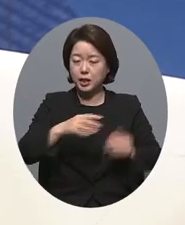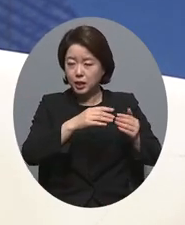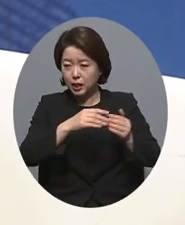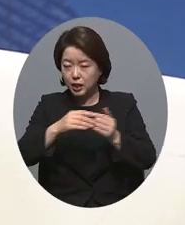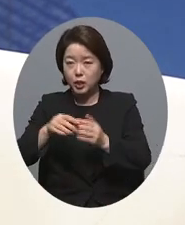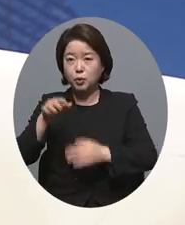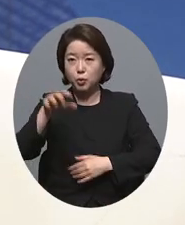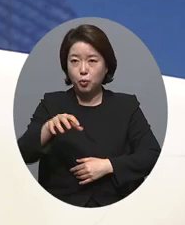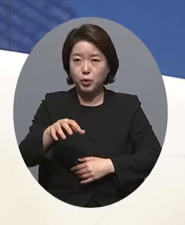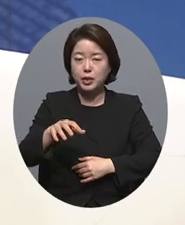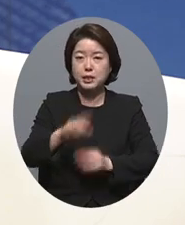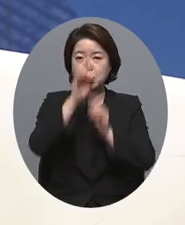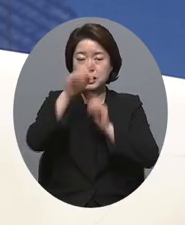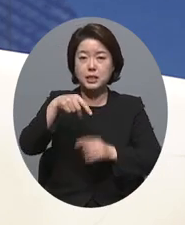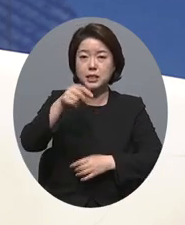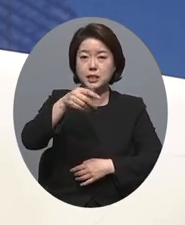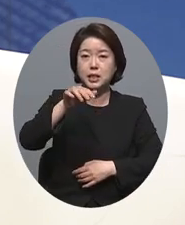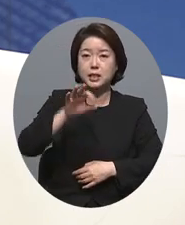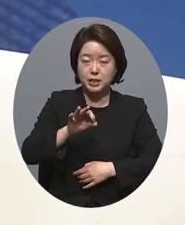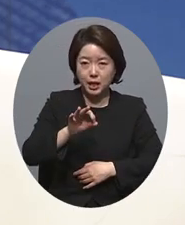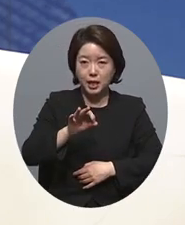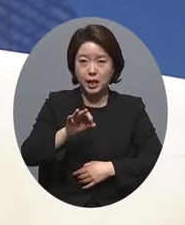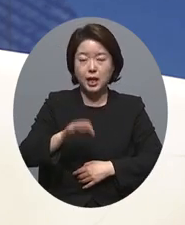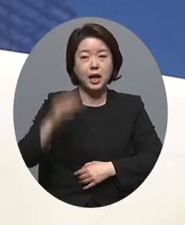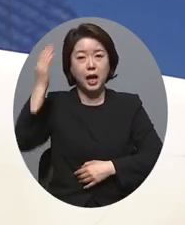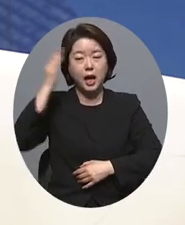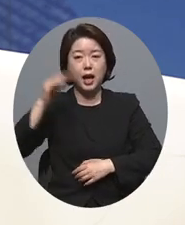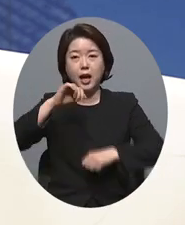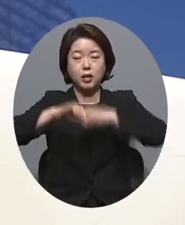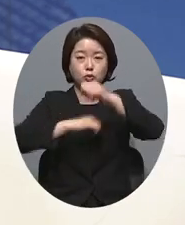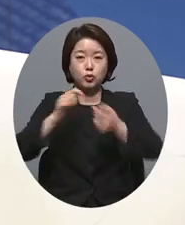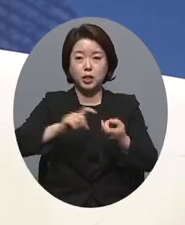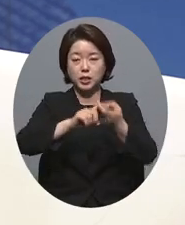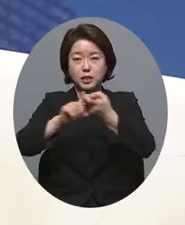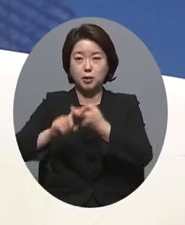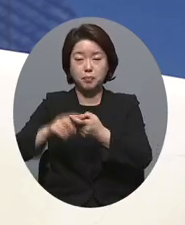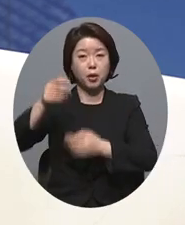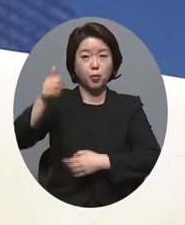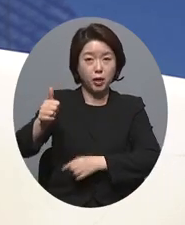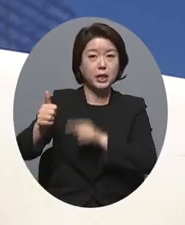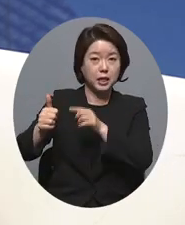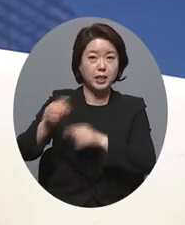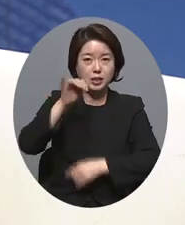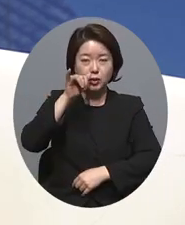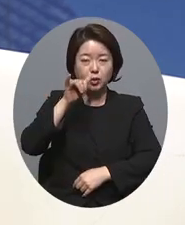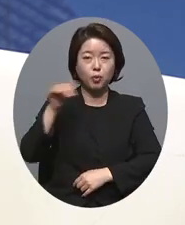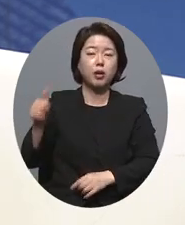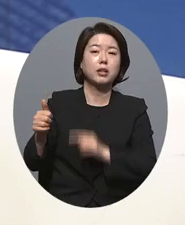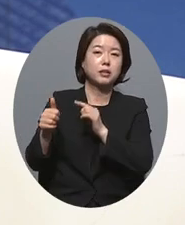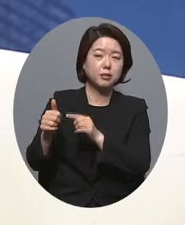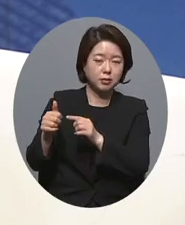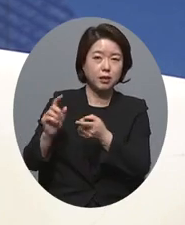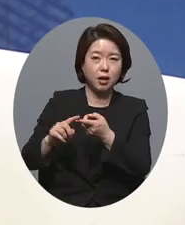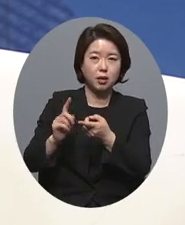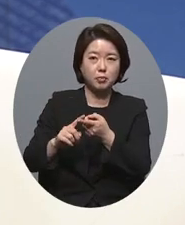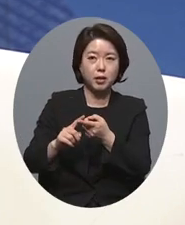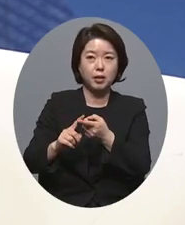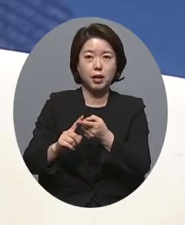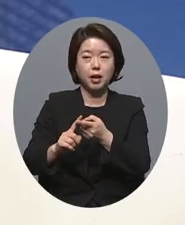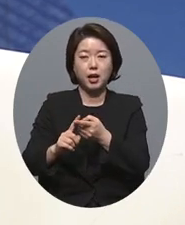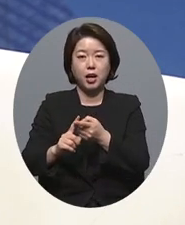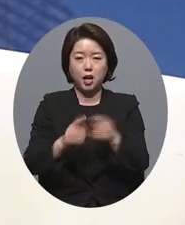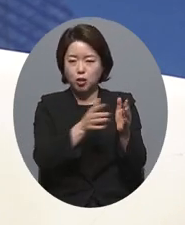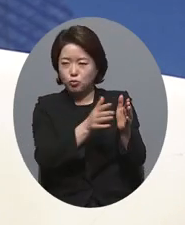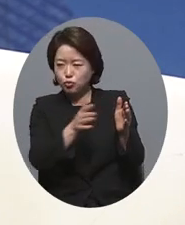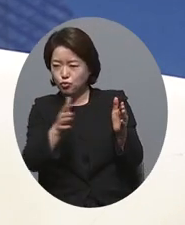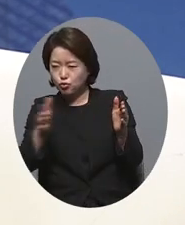되고 있는 이세창 전 한국자유연맹 회장이라 불리는 뭐 그런 사람인데요. 그 사람에 대한 얘기를 이제 쭉